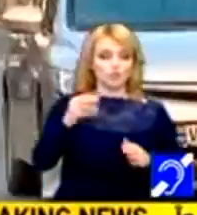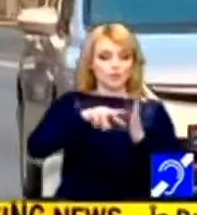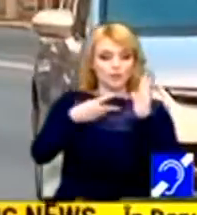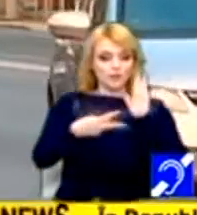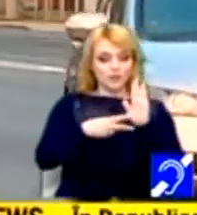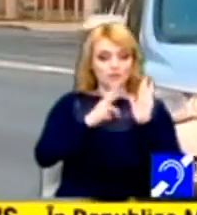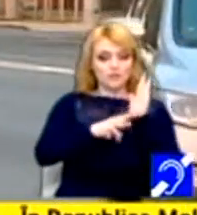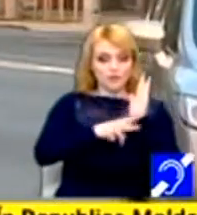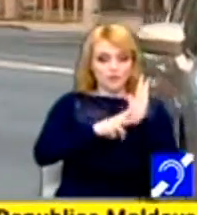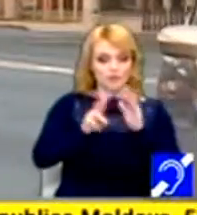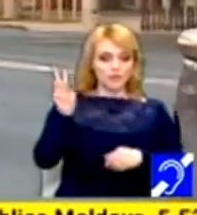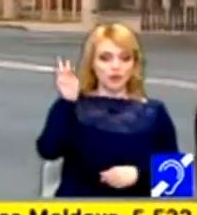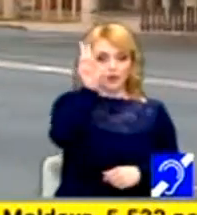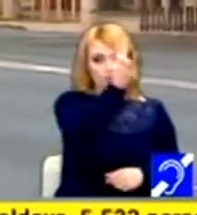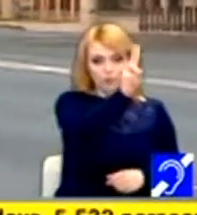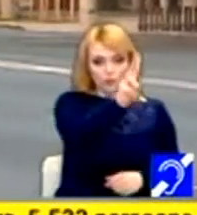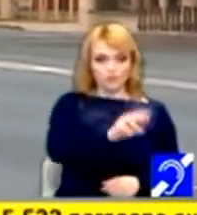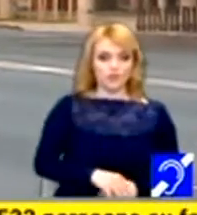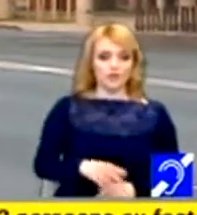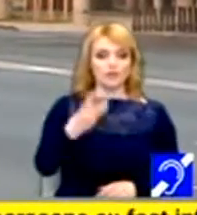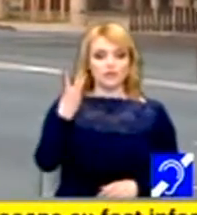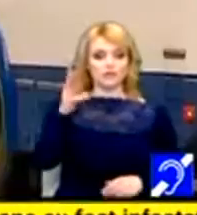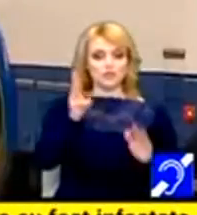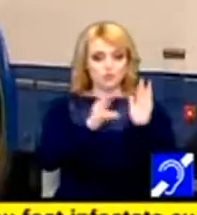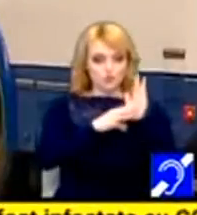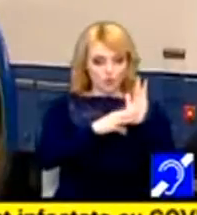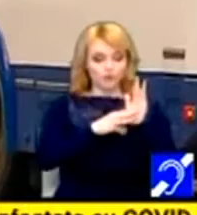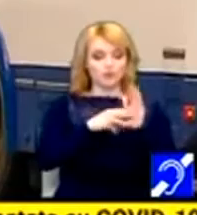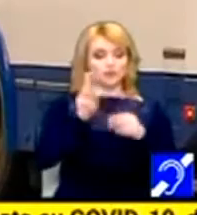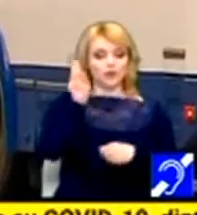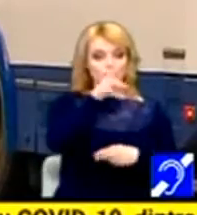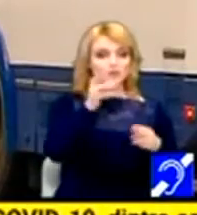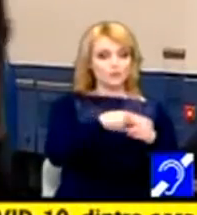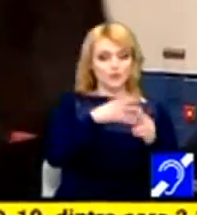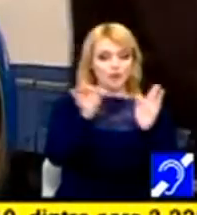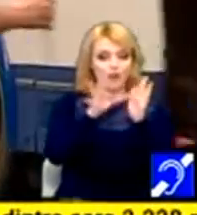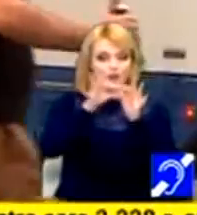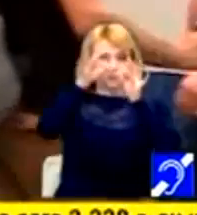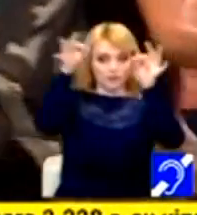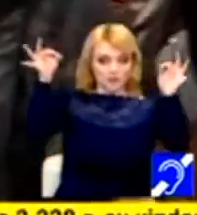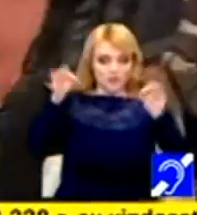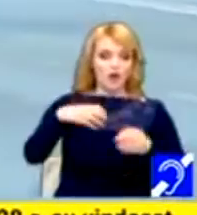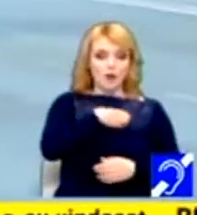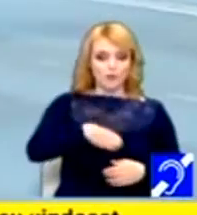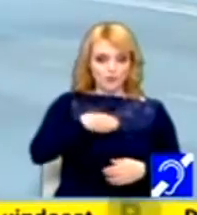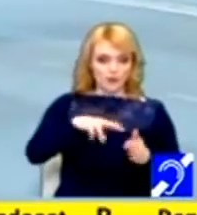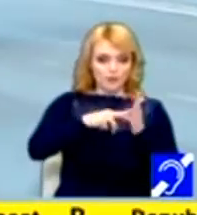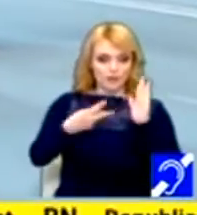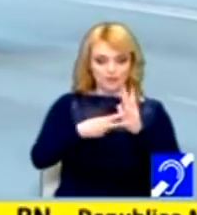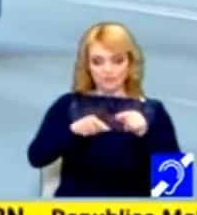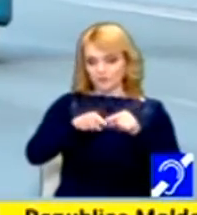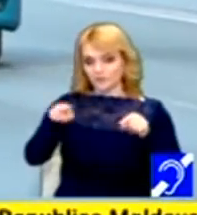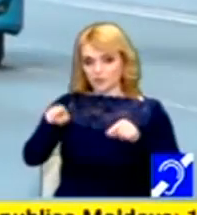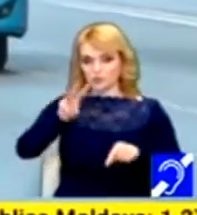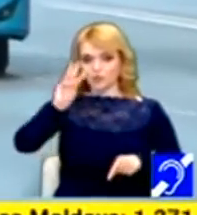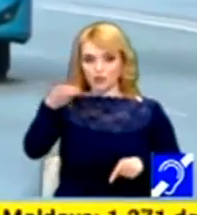și 70 de troleibuze standard și 38 fără fir. Primăria își propune să realizeze acest lucru în următorii 3 ani cu